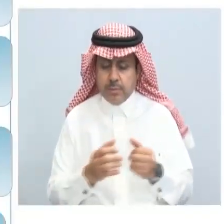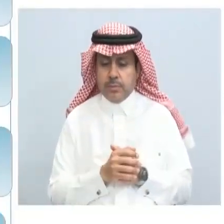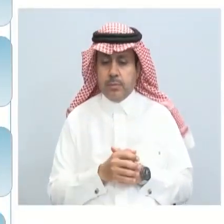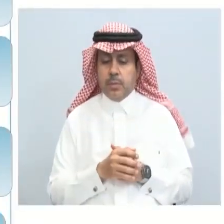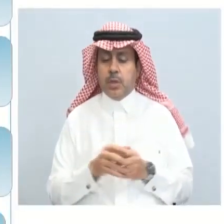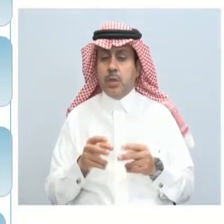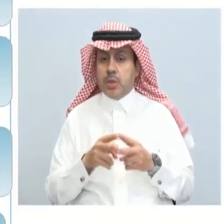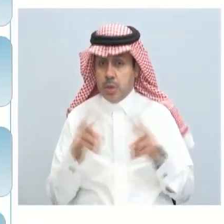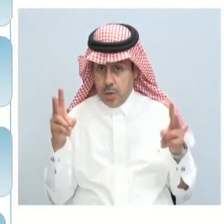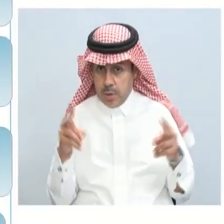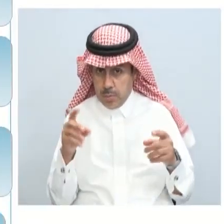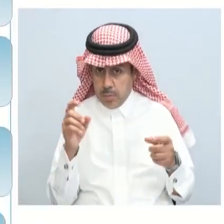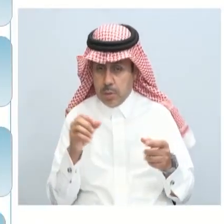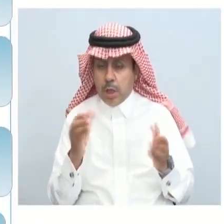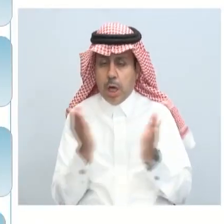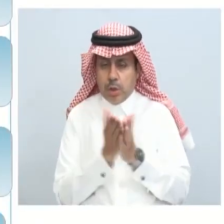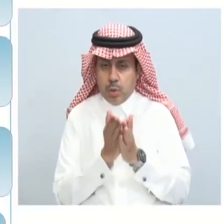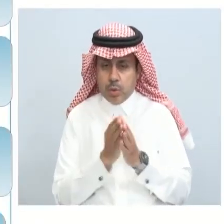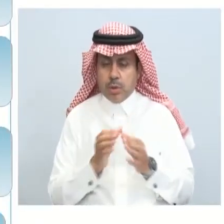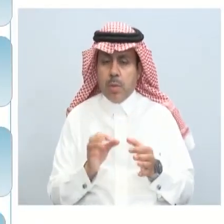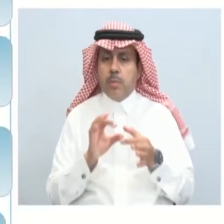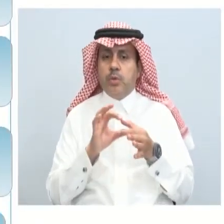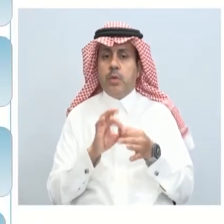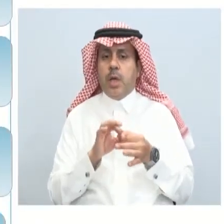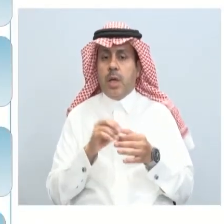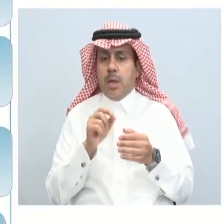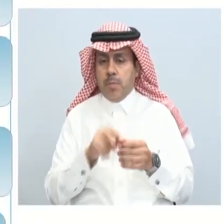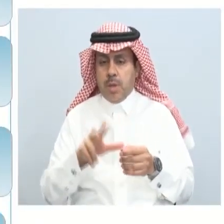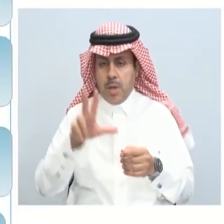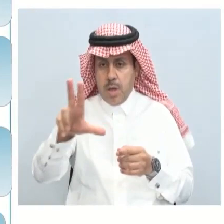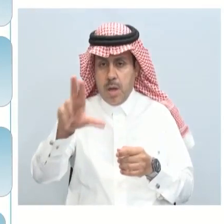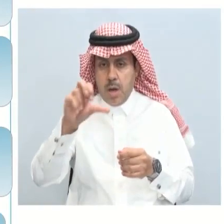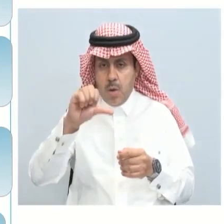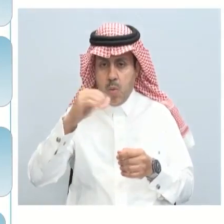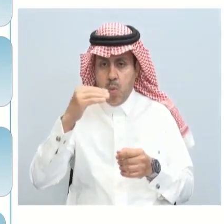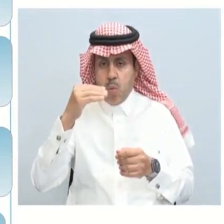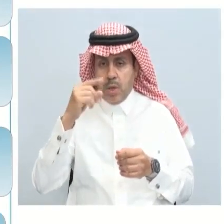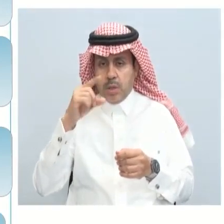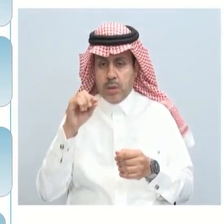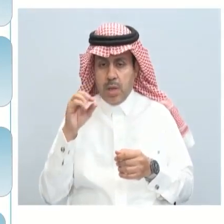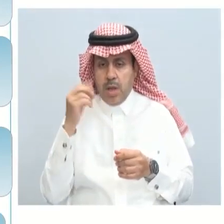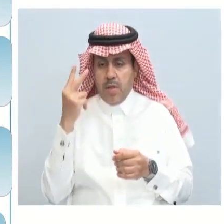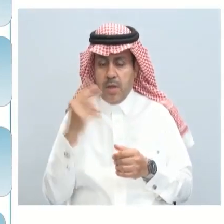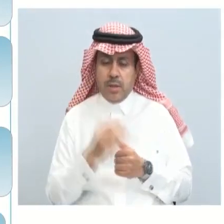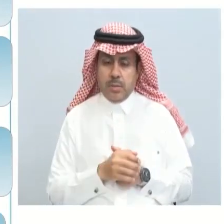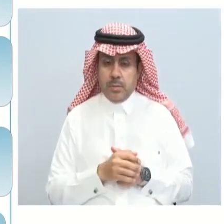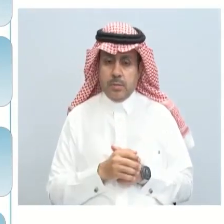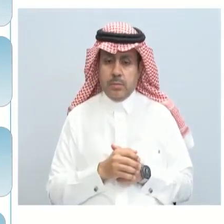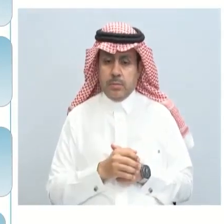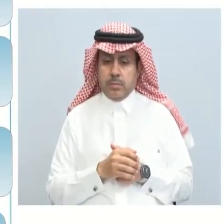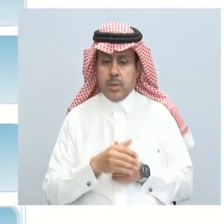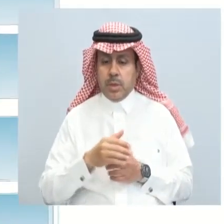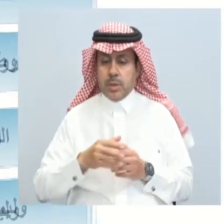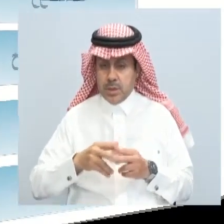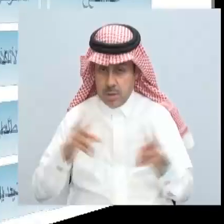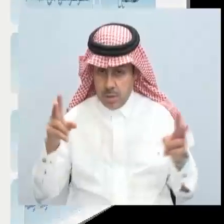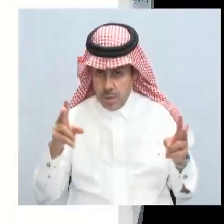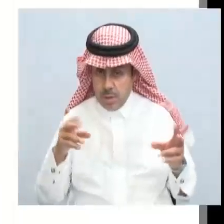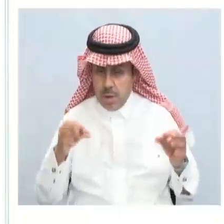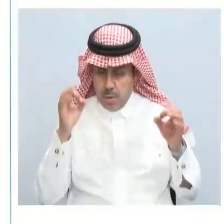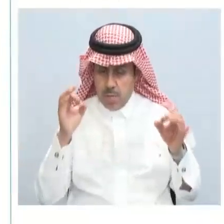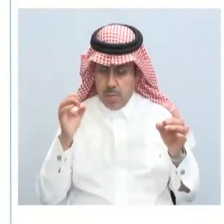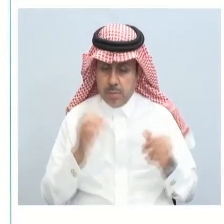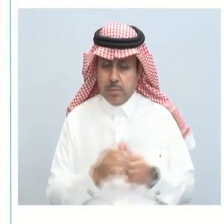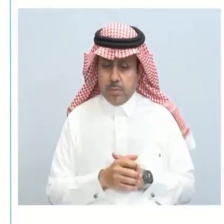امامكم الدروس المتعلقه بهذه الوحده الثانيه كما شاهدتموه على الشاشه ناتي الى استعراض ابرز